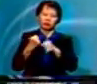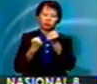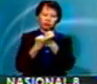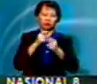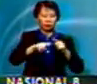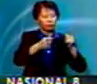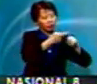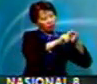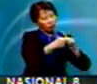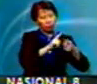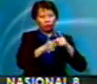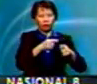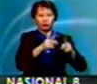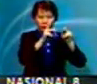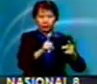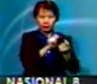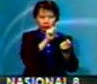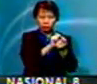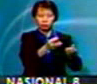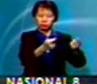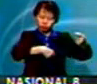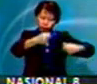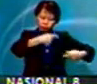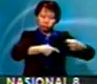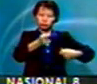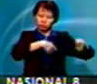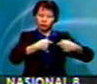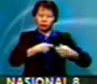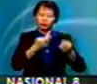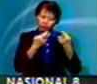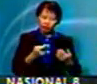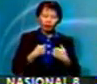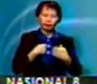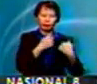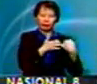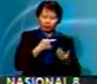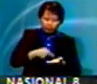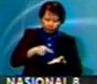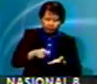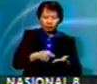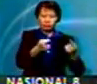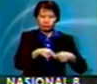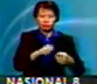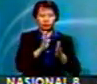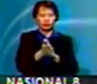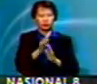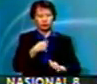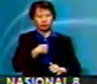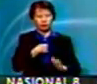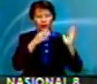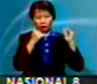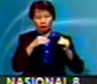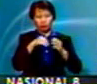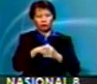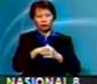sokongan kawan-kawan dan ada pihak-pihak tentu yang bagi sumbangan, saya meringankan bebanan saya lah. Jadi saya berharap